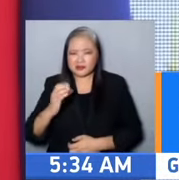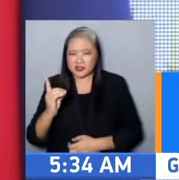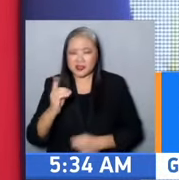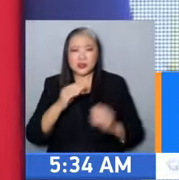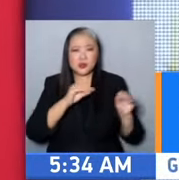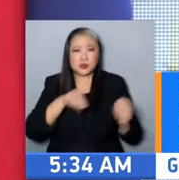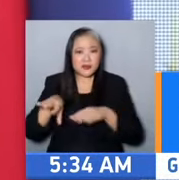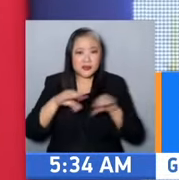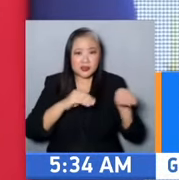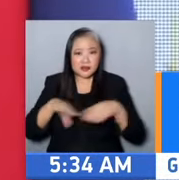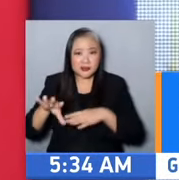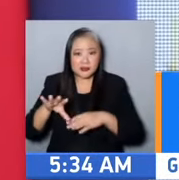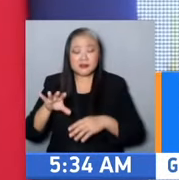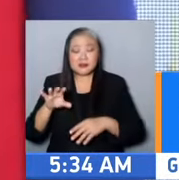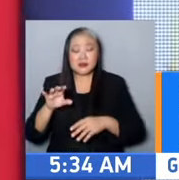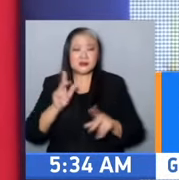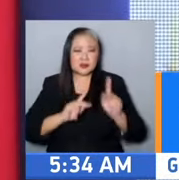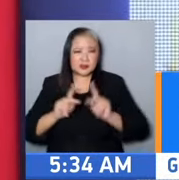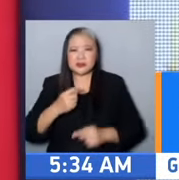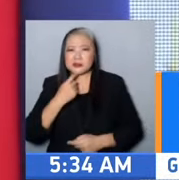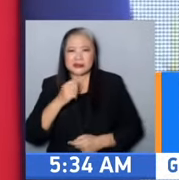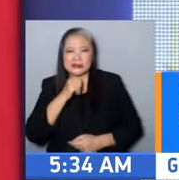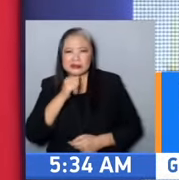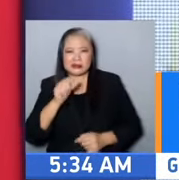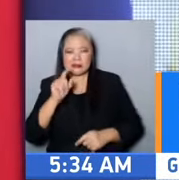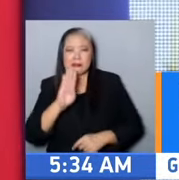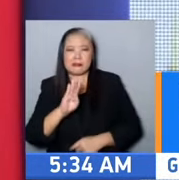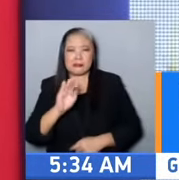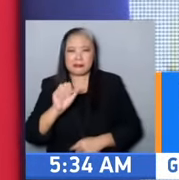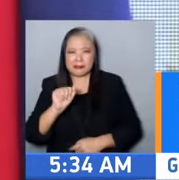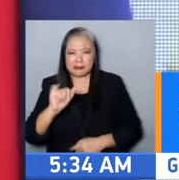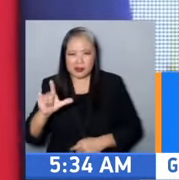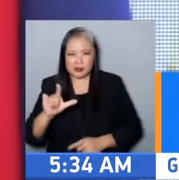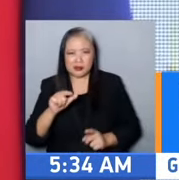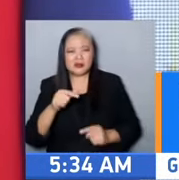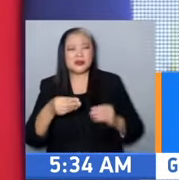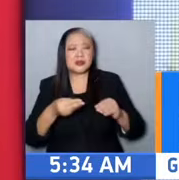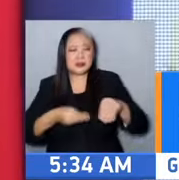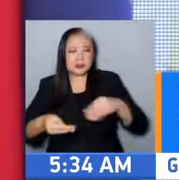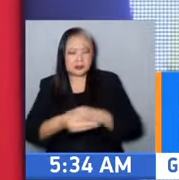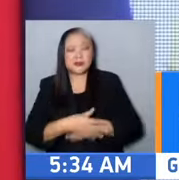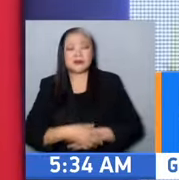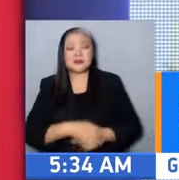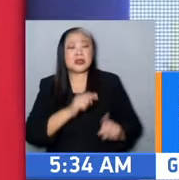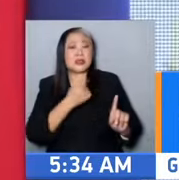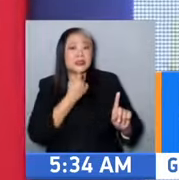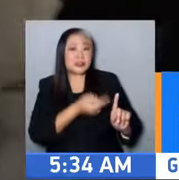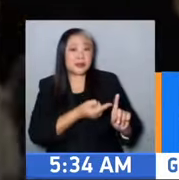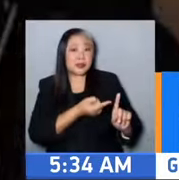non-bailable. Nauna lang sinabi ni Quibuloy na nagtatago siya para protektahan ang sarili at hindi dahil may kasalanan siya.